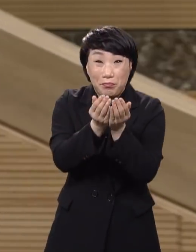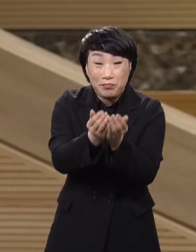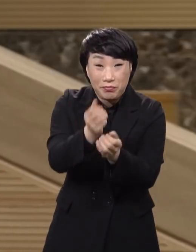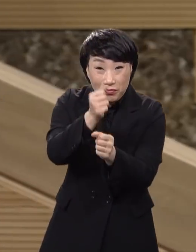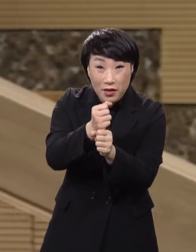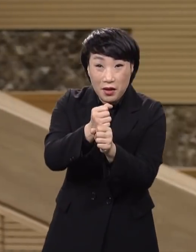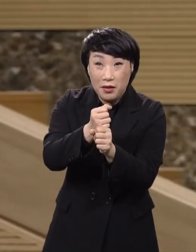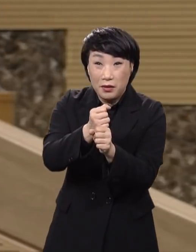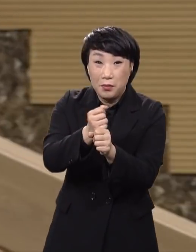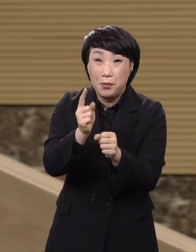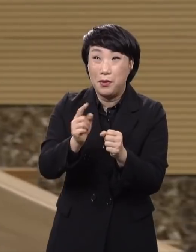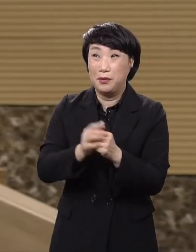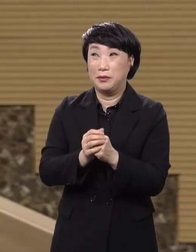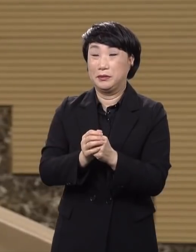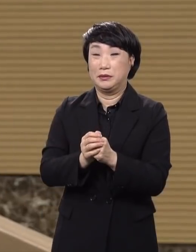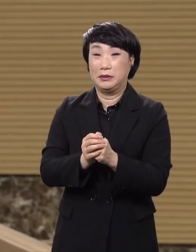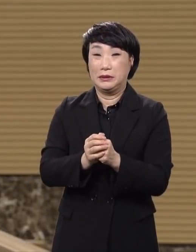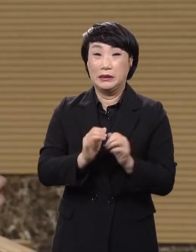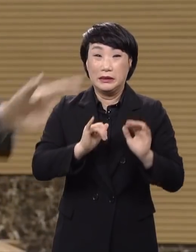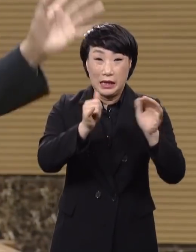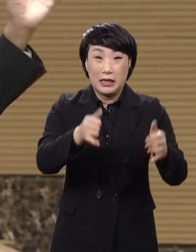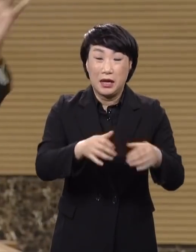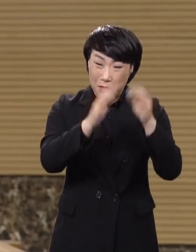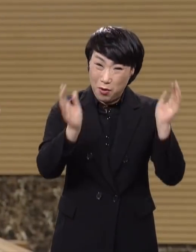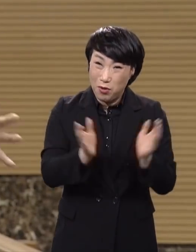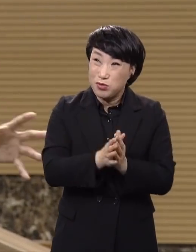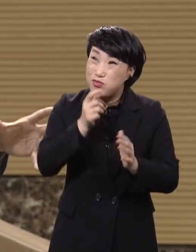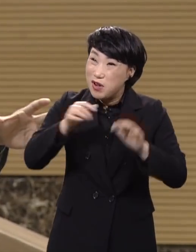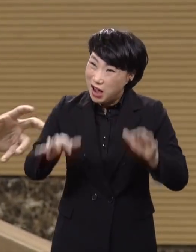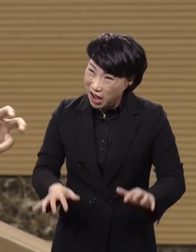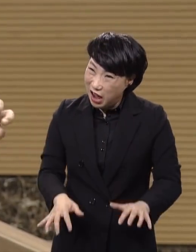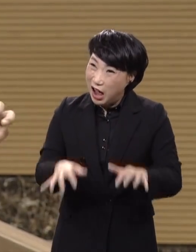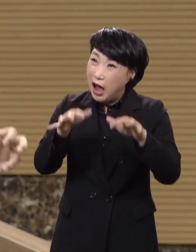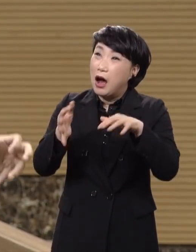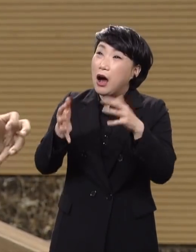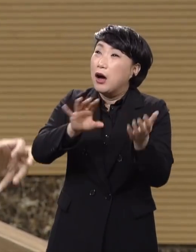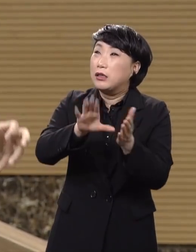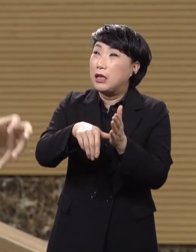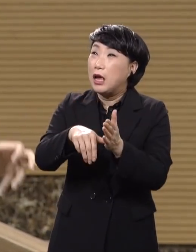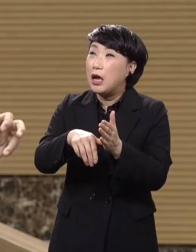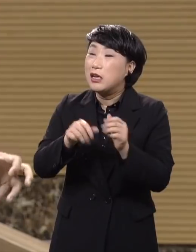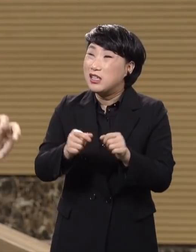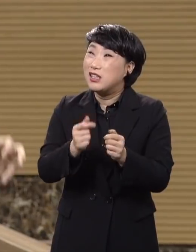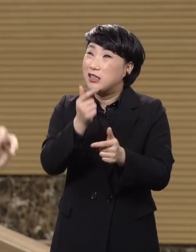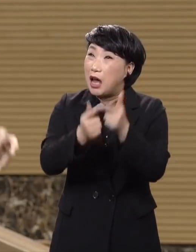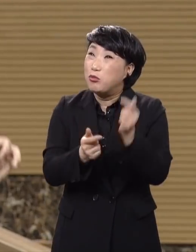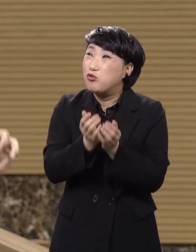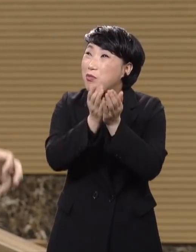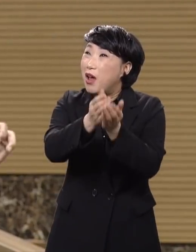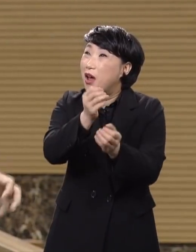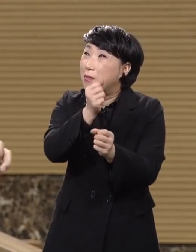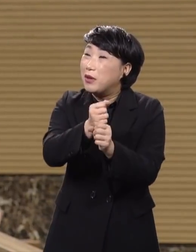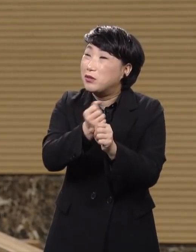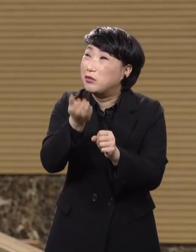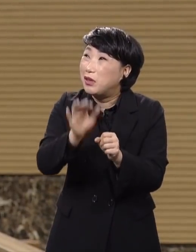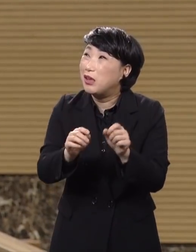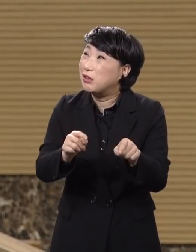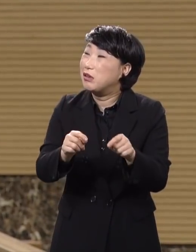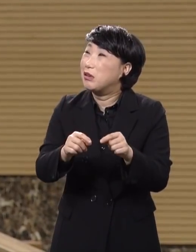방주를 짓는데 그렇게 이 세상에다 물로 수장될 때 이 목조 배가 견딜 수